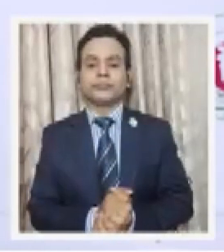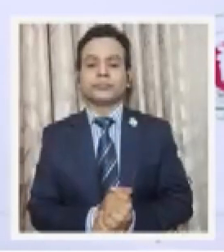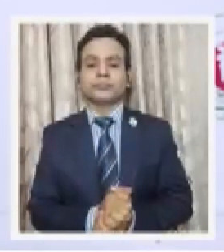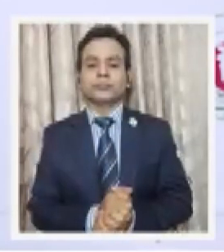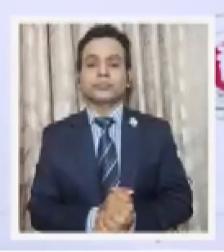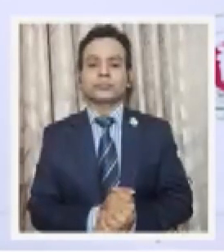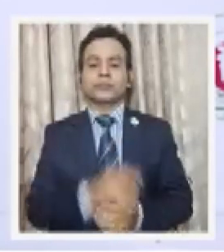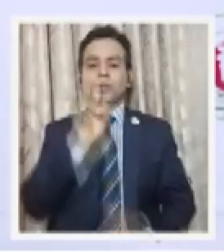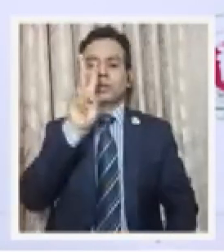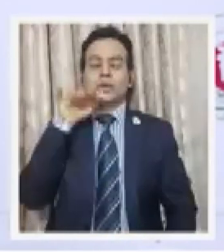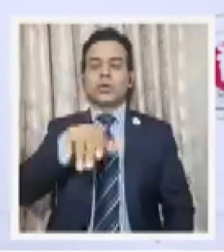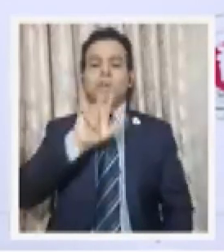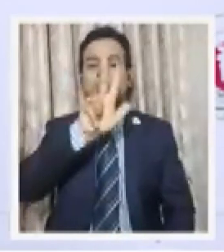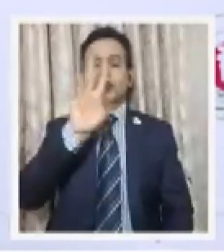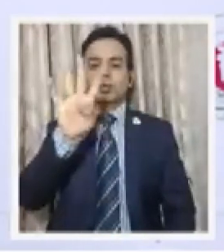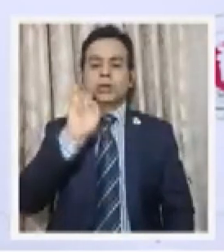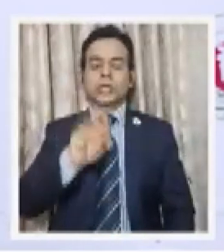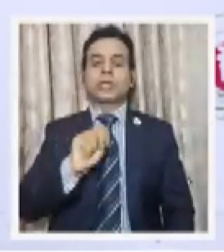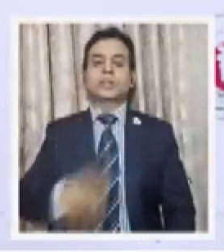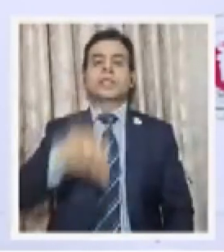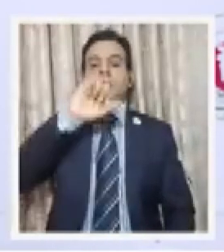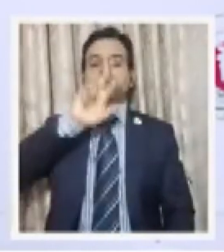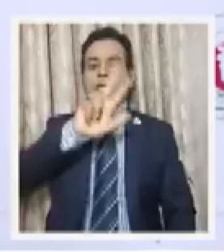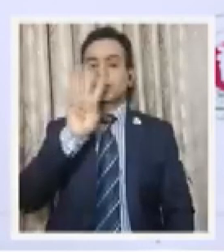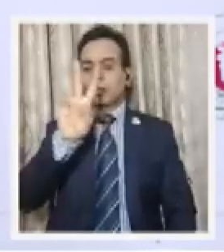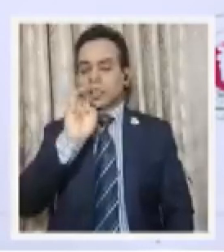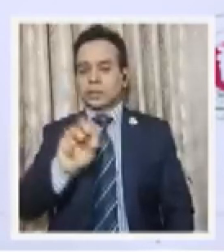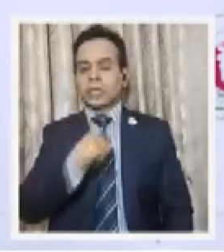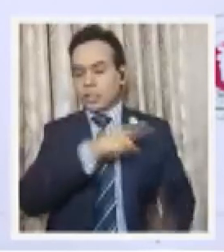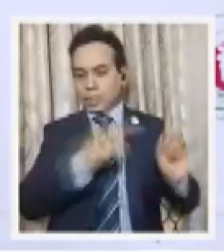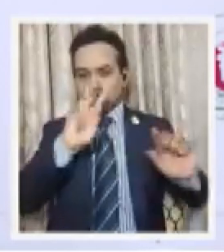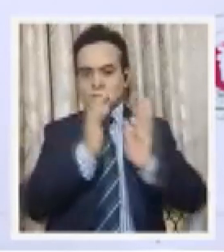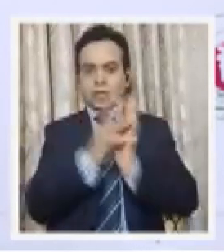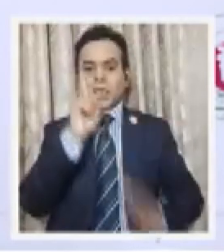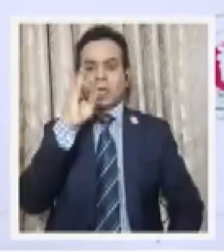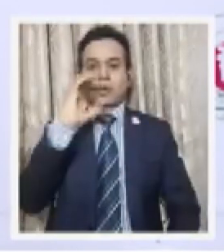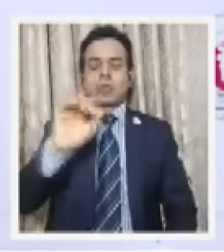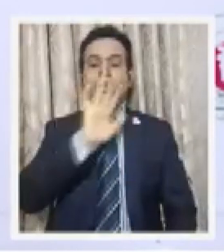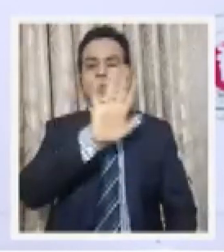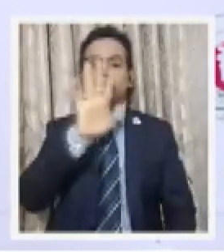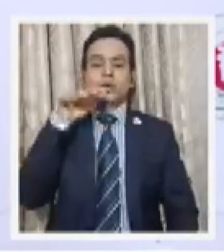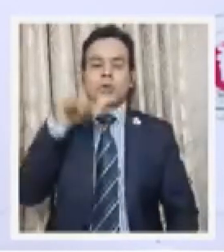635,173 জন। দক্ষিণ পূর্ব এশিয়া এবং বিশ্ব পরিস্থিতি সূত্র, বিশ্ব স্বাস্থ্য সংস্থা, সিচুয়েশন রিপোর্ট,